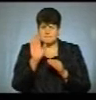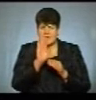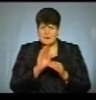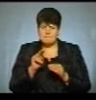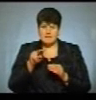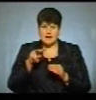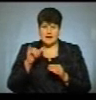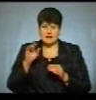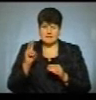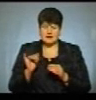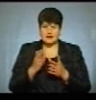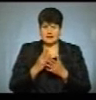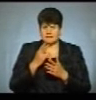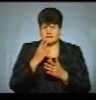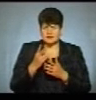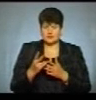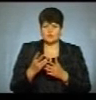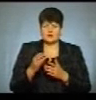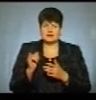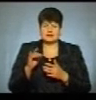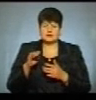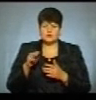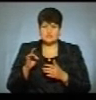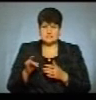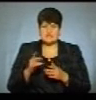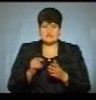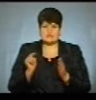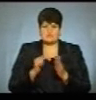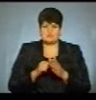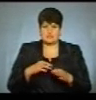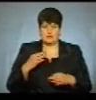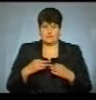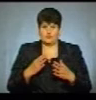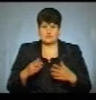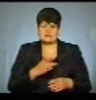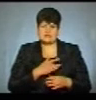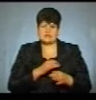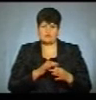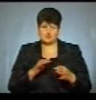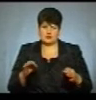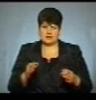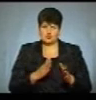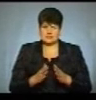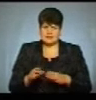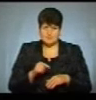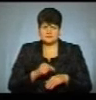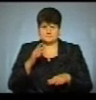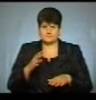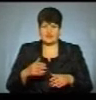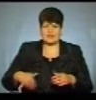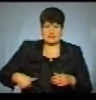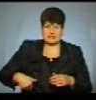також є виражені прояви інтоксикації, є ураження нервової системи, серцево-судинної системи і